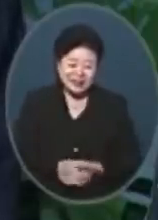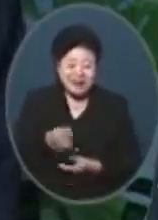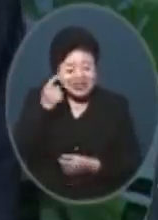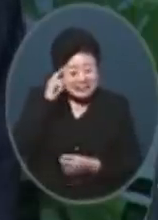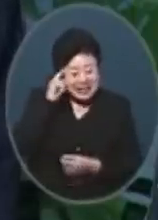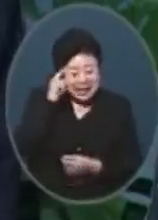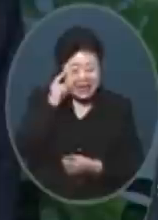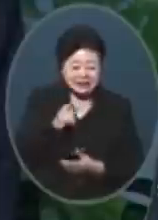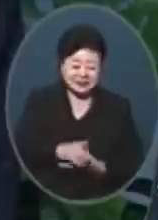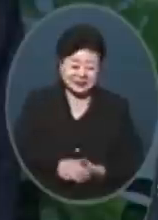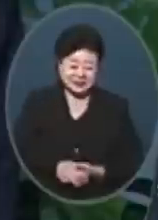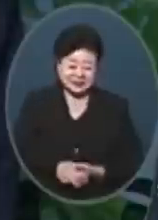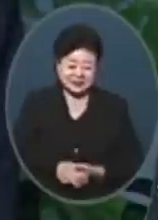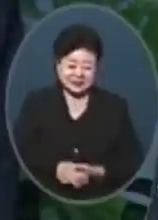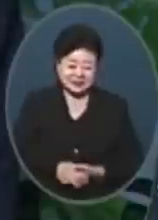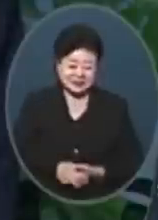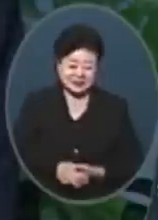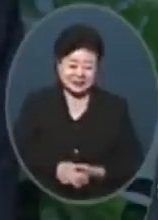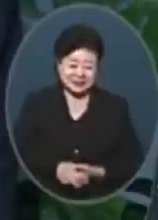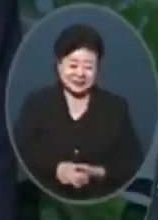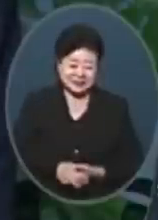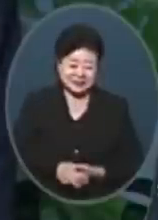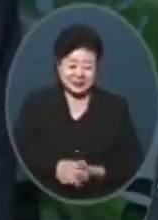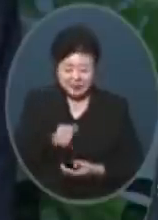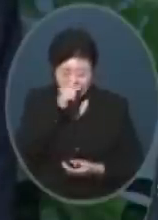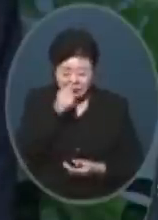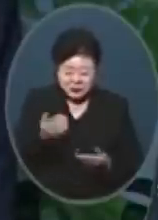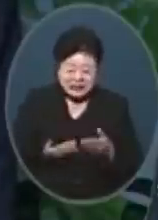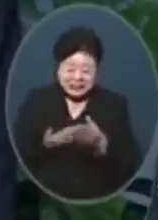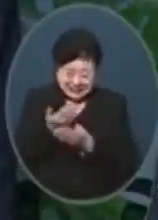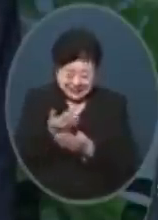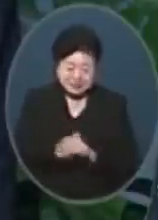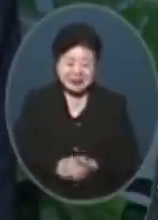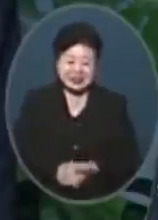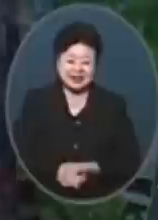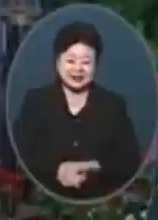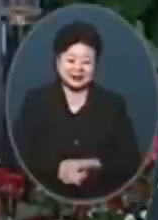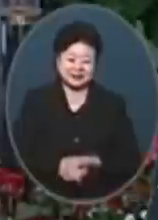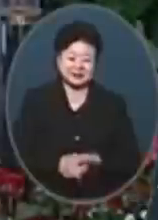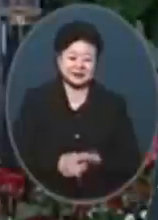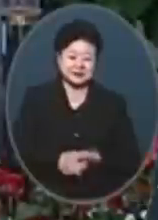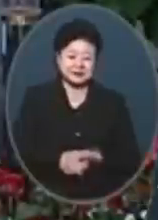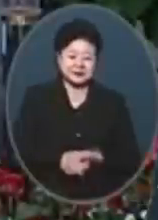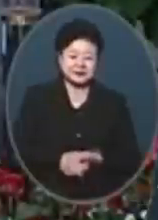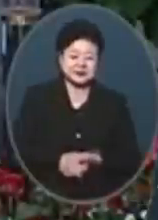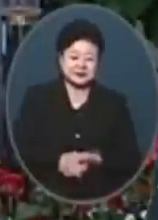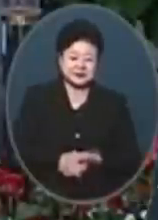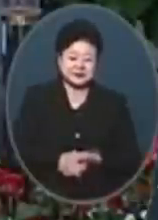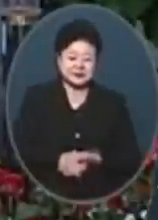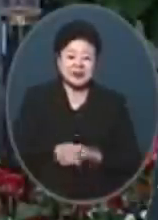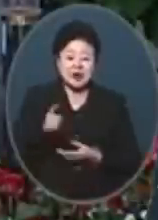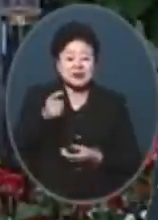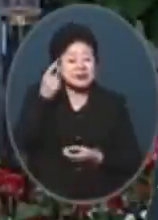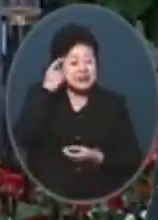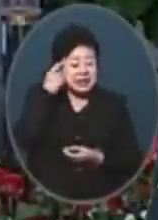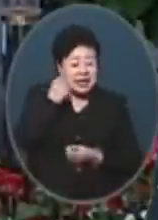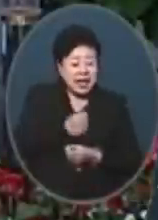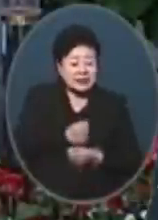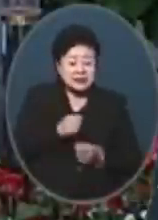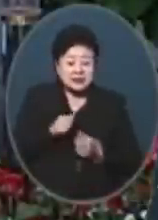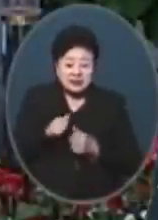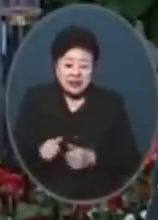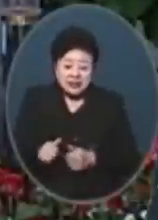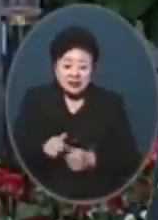생각하고 있으면 좋은 일이 일어나게 되는 것입니다. 어떤 생각을 하느냐에